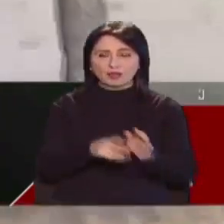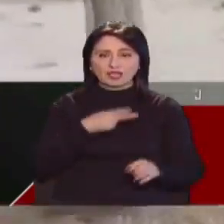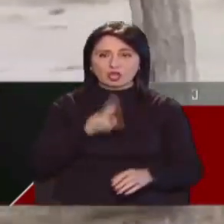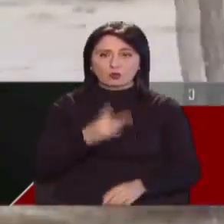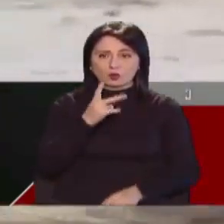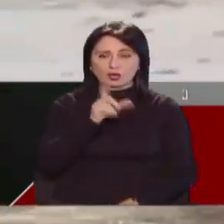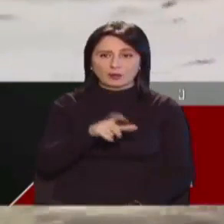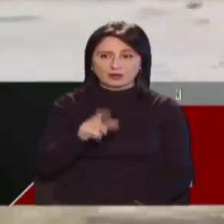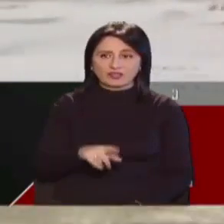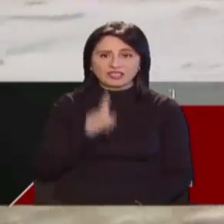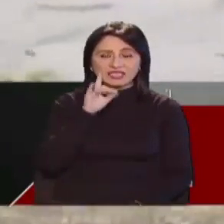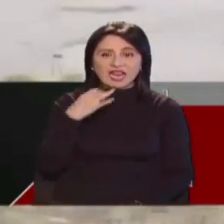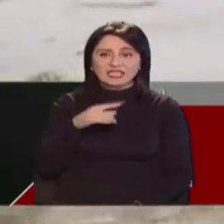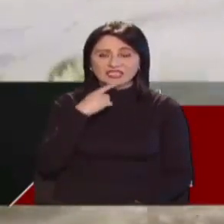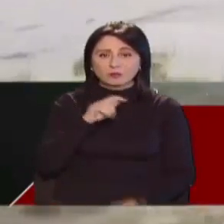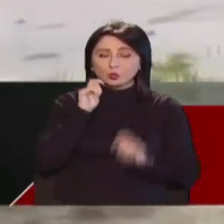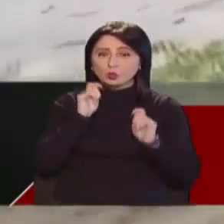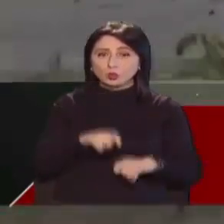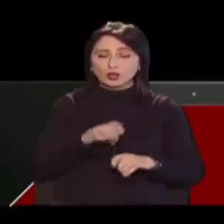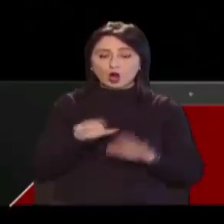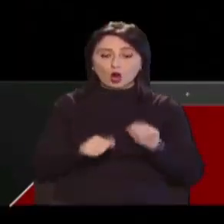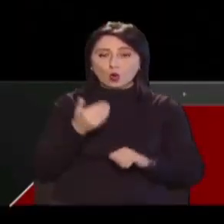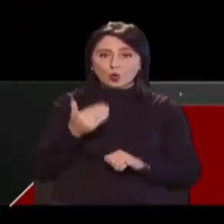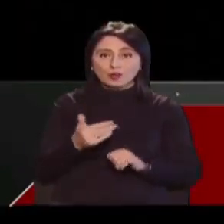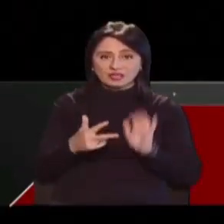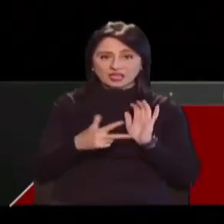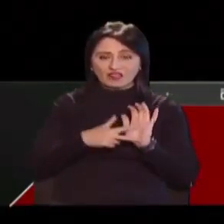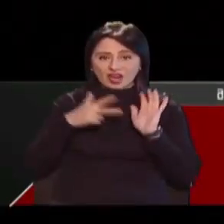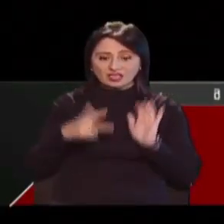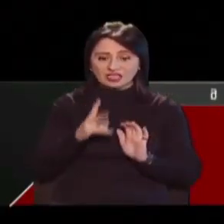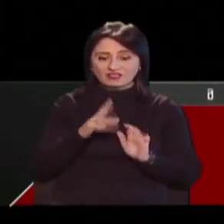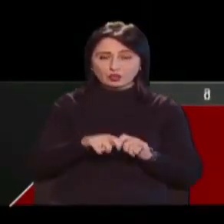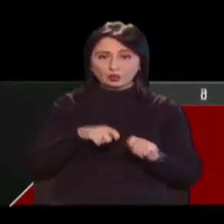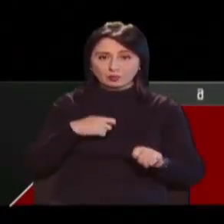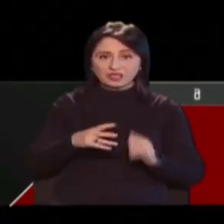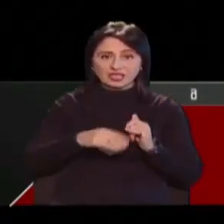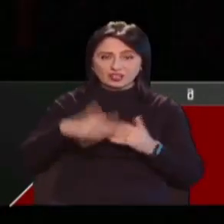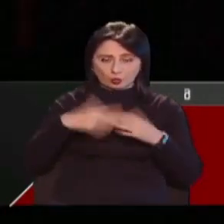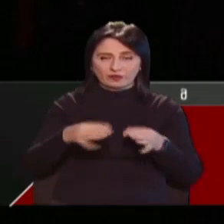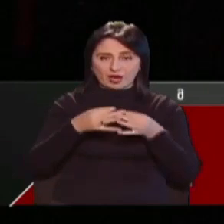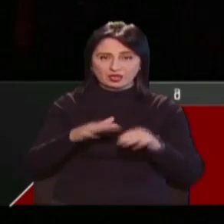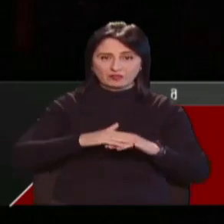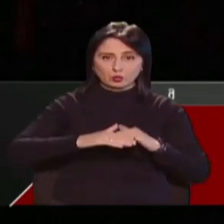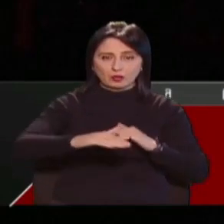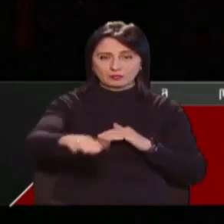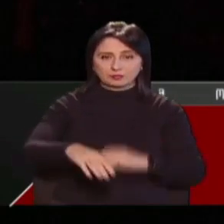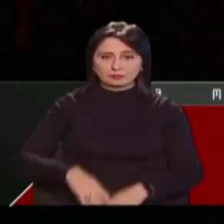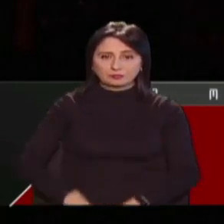2 ადამიანი. Volodymyr Zelenskyy-ის თქმით, უკრაინამ ოკუპანტებისგან 8000 კვადრატული მეტრის ტერიტორია